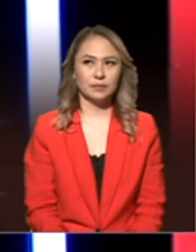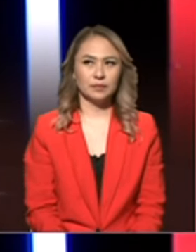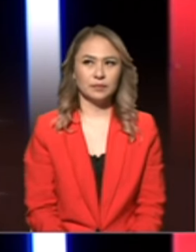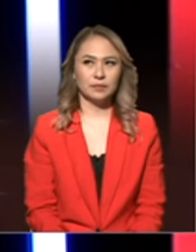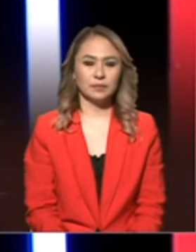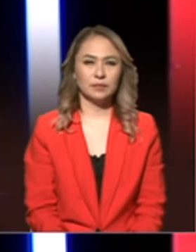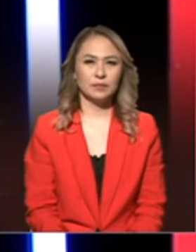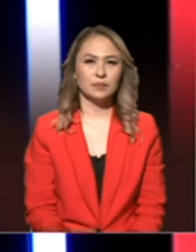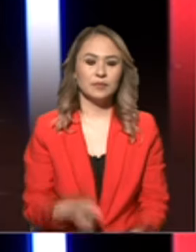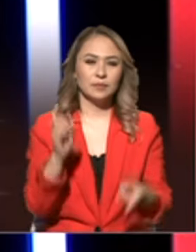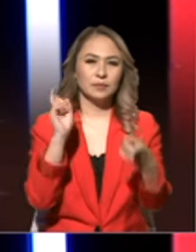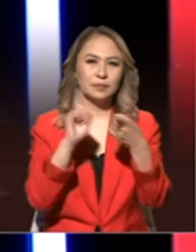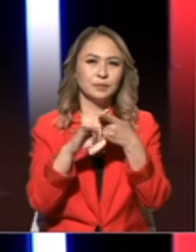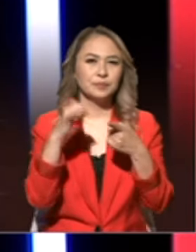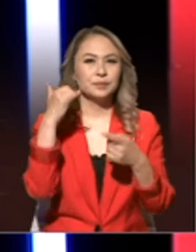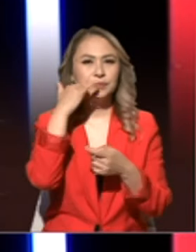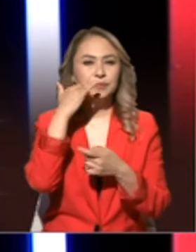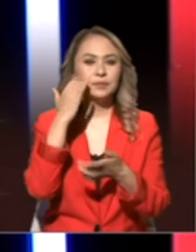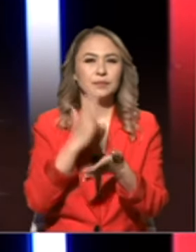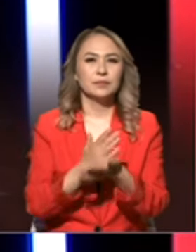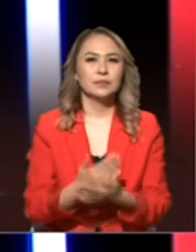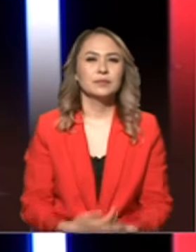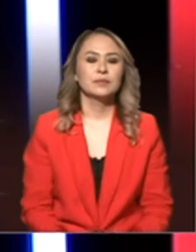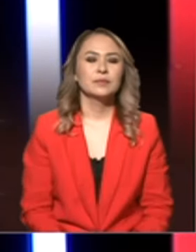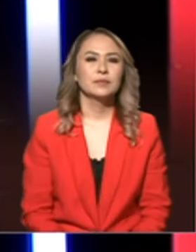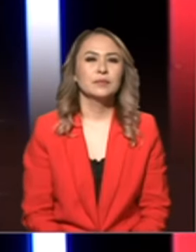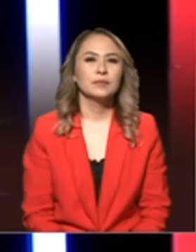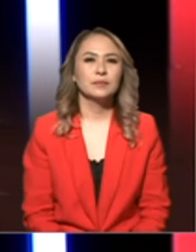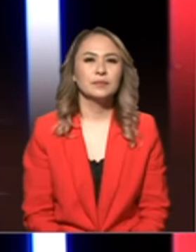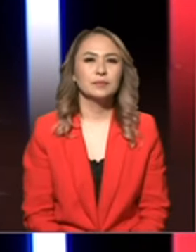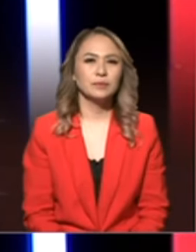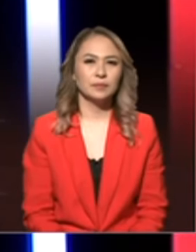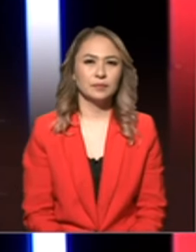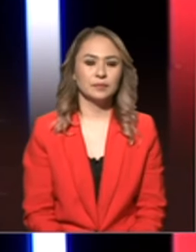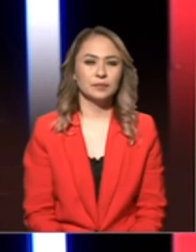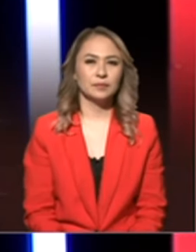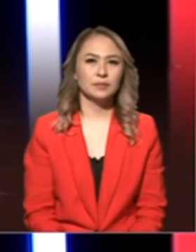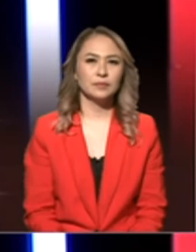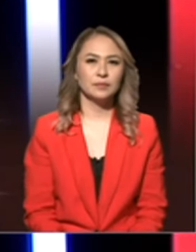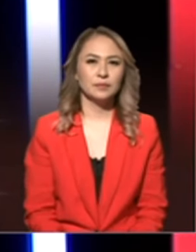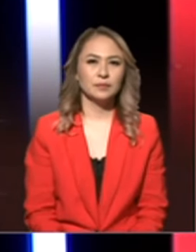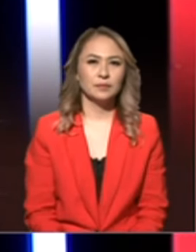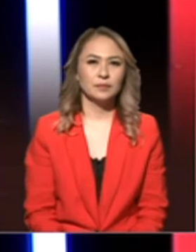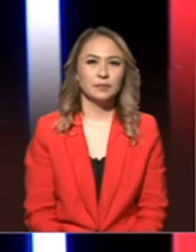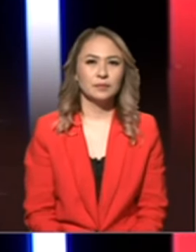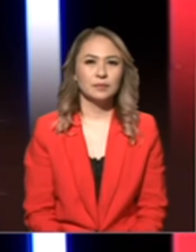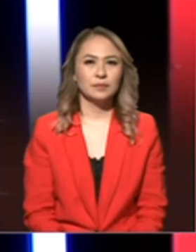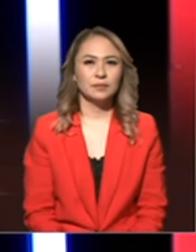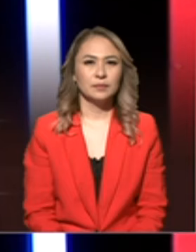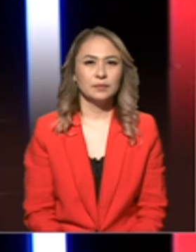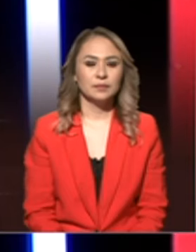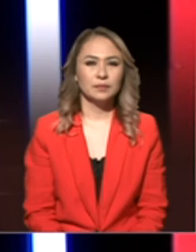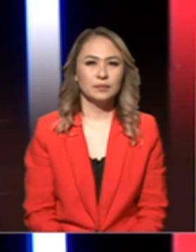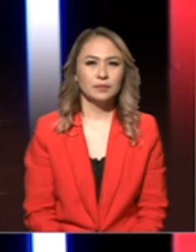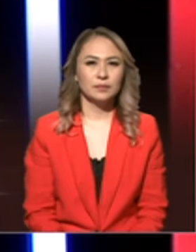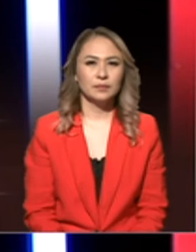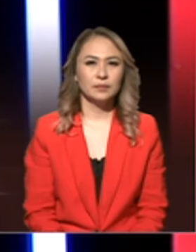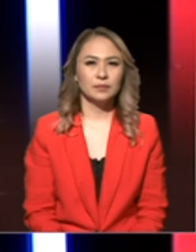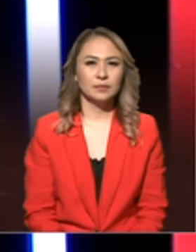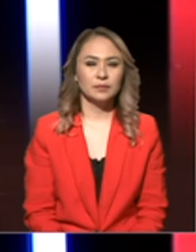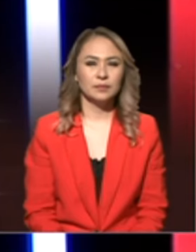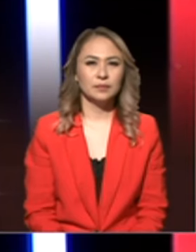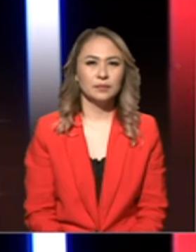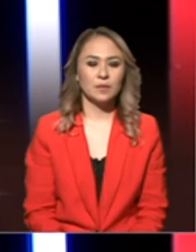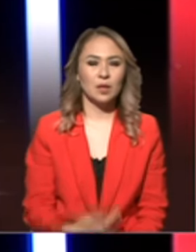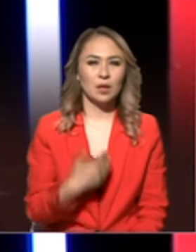Я, байланыстасыз, тыңдап тұрмыз. Кеш жарық. Ассалаумағалейкум. Уәлейкум ассалам. Сәлеметсіздер. Біз мына осы